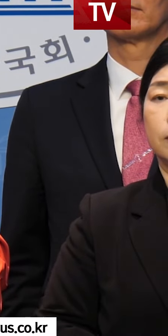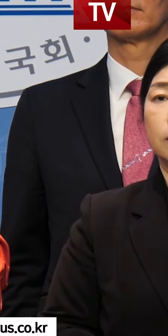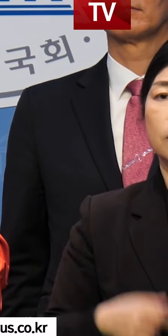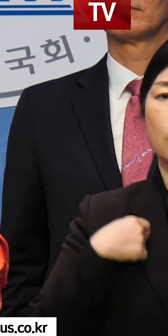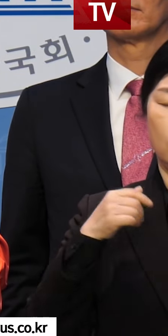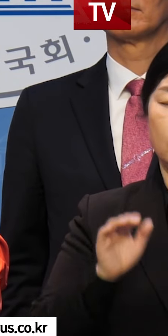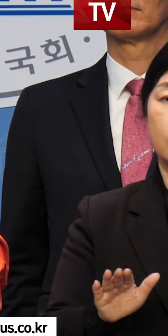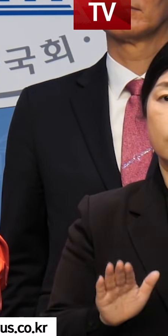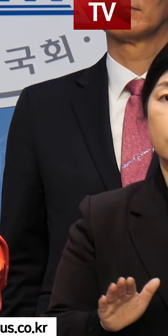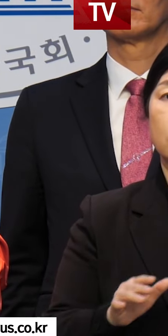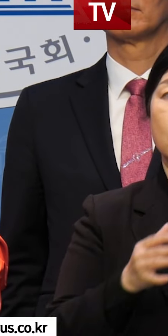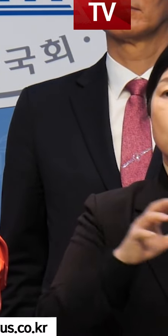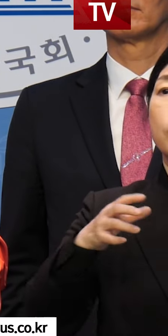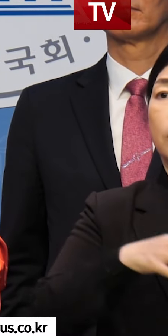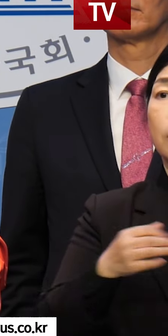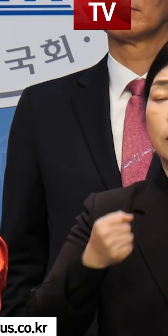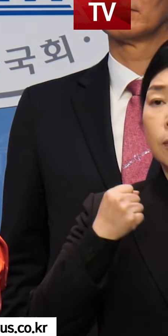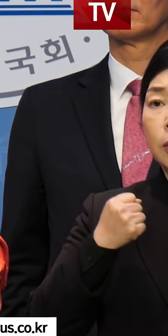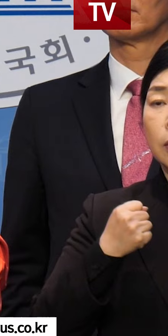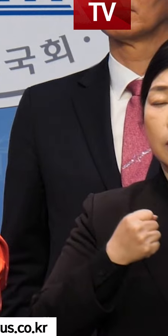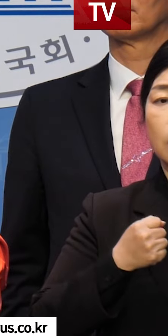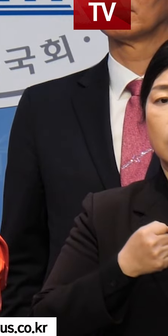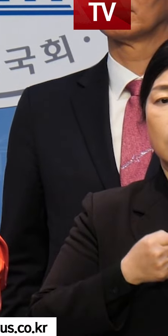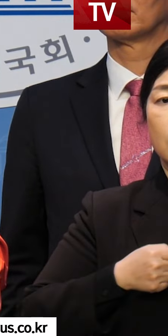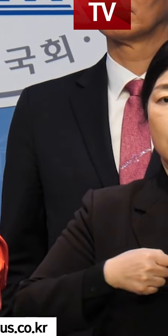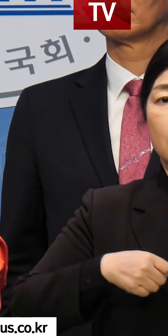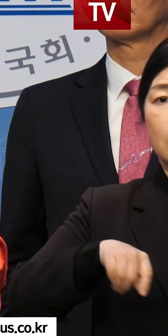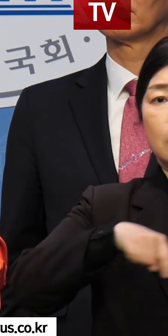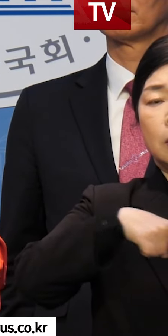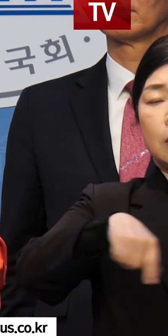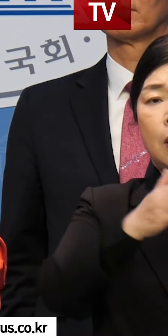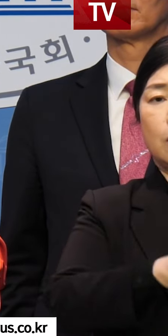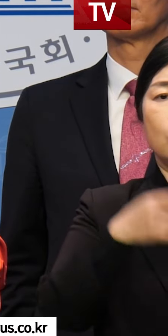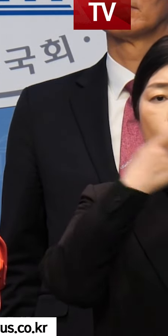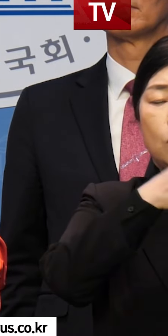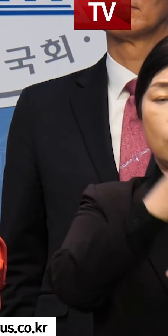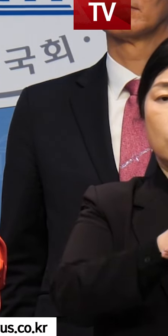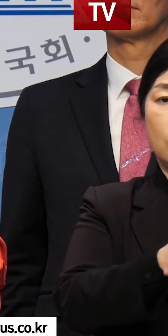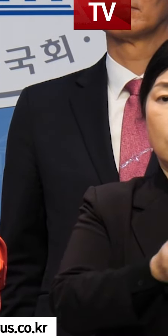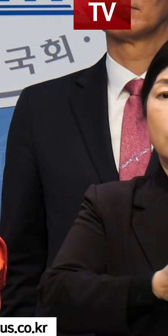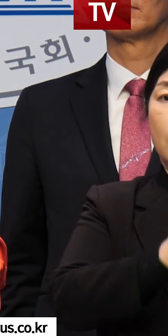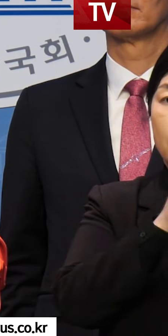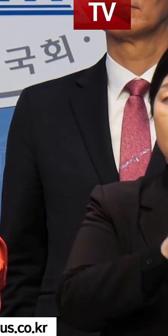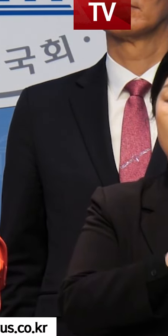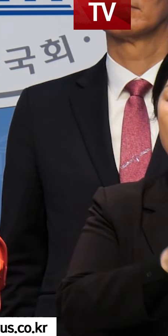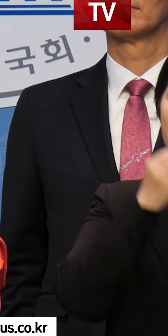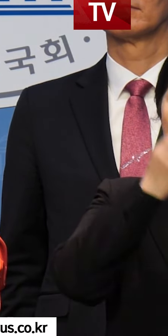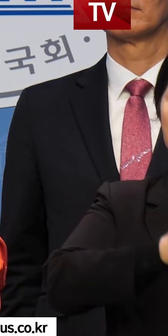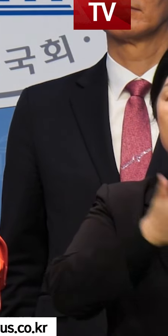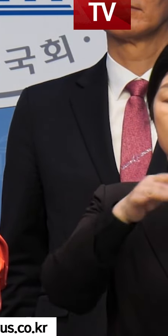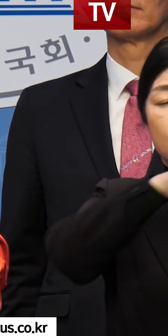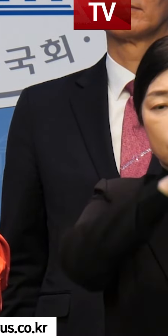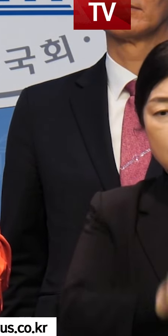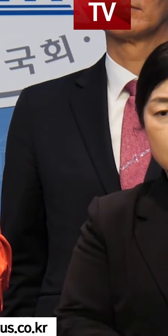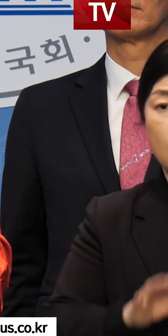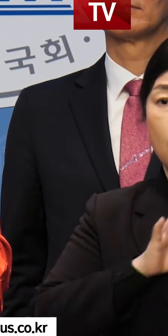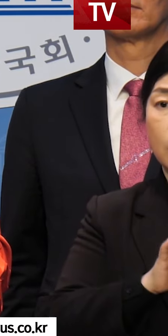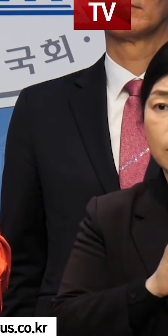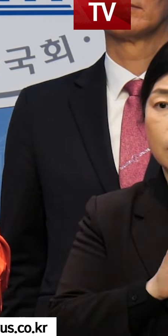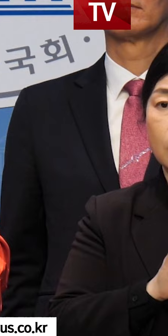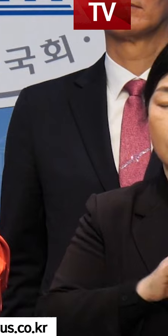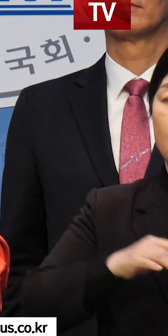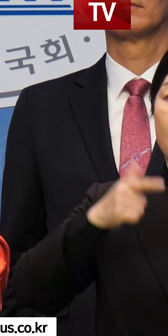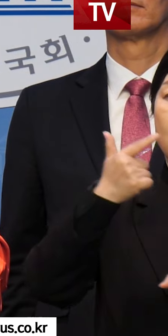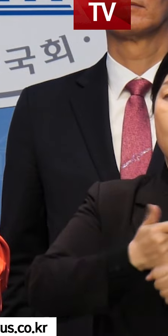오늘 국민의힘이 당론으로 추진하는 뉴시티 프로젝트와 관련하여